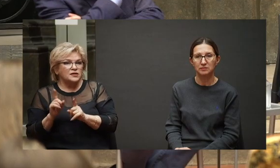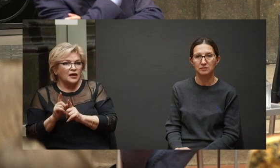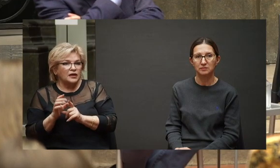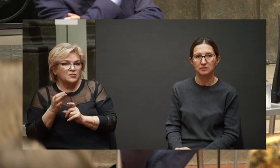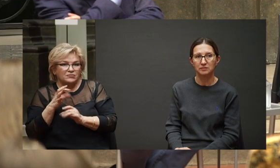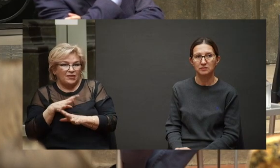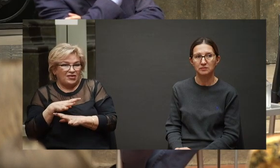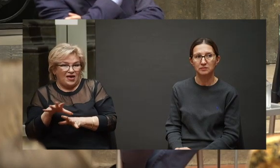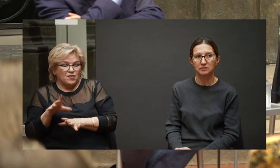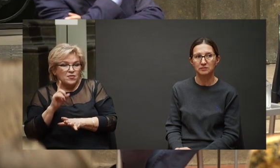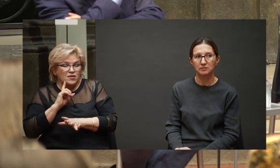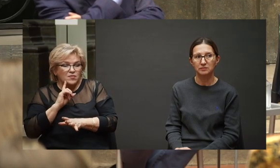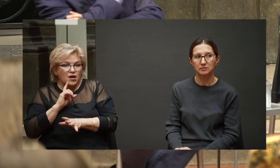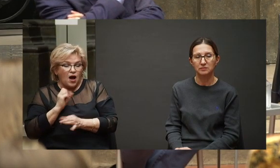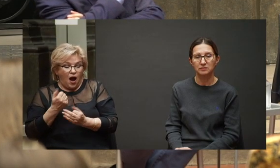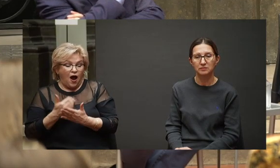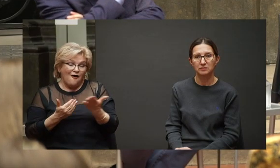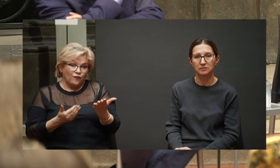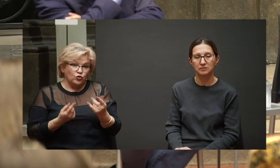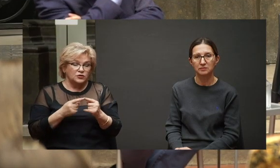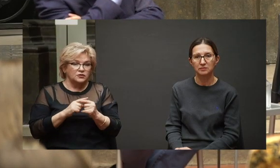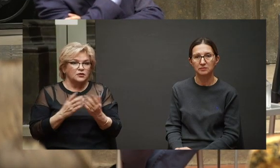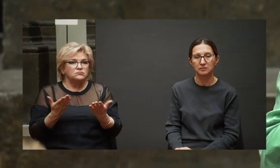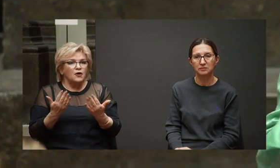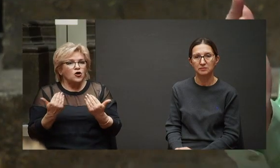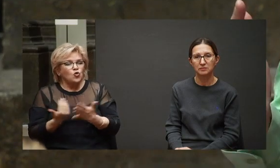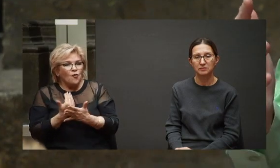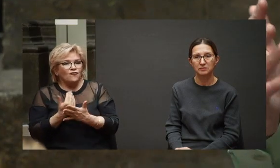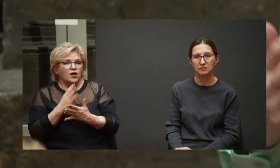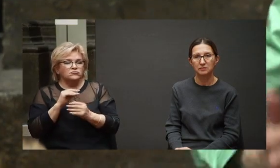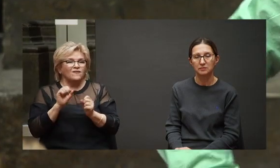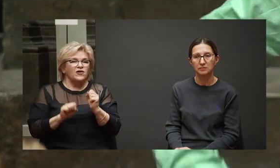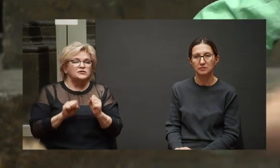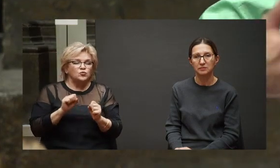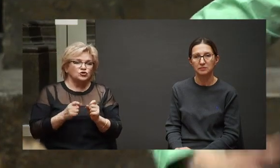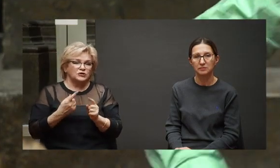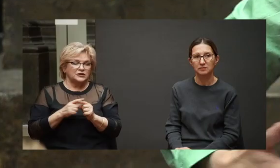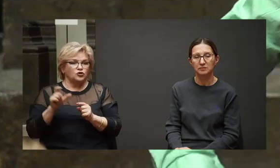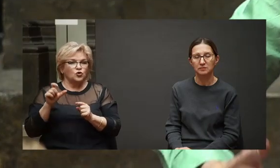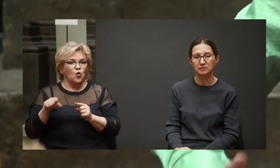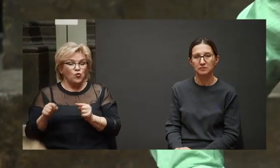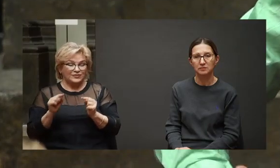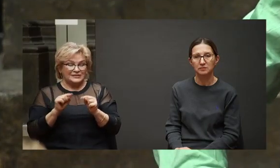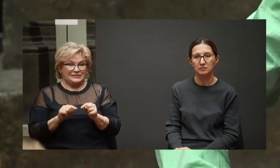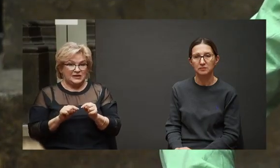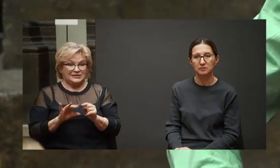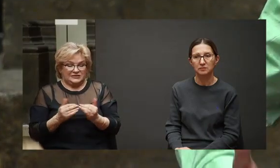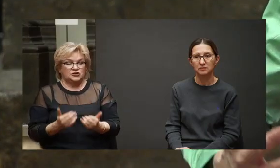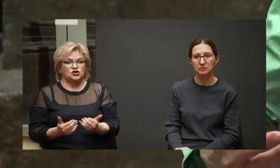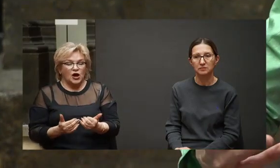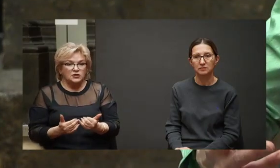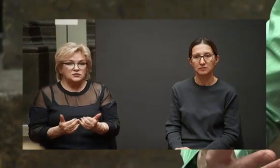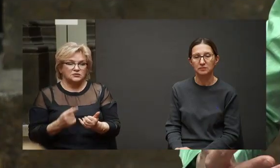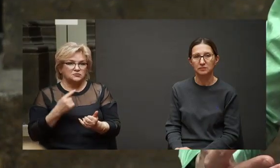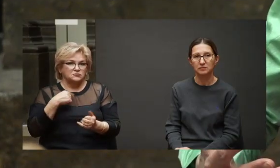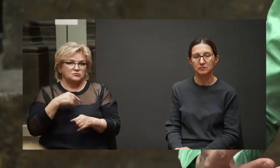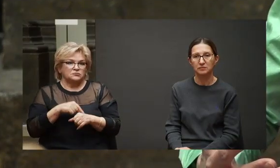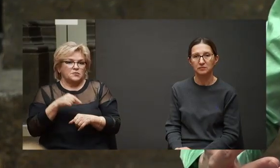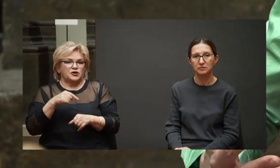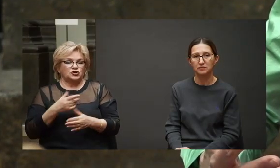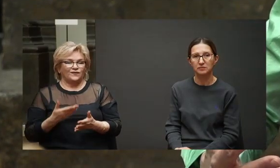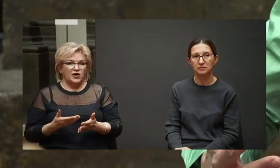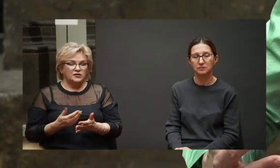не был, а тут, значит, вот какая-то новая возможность, которую он здесь и сейчас переживает.